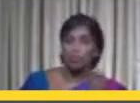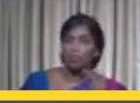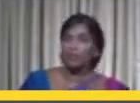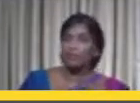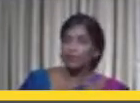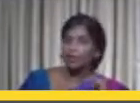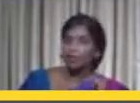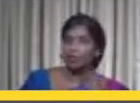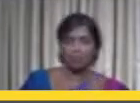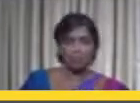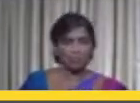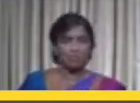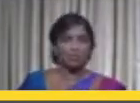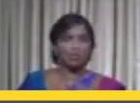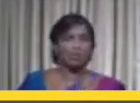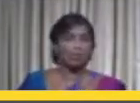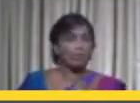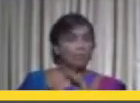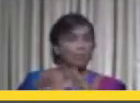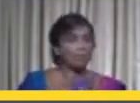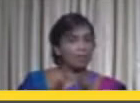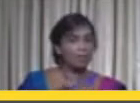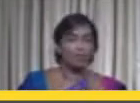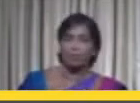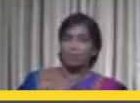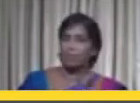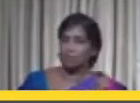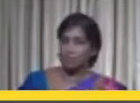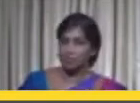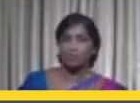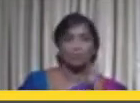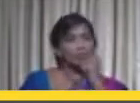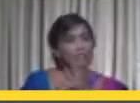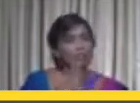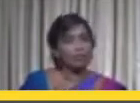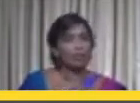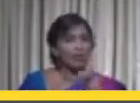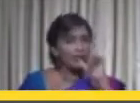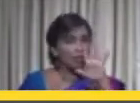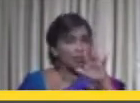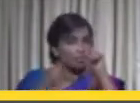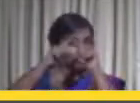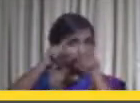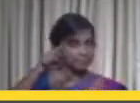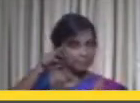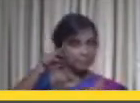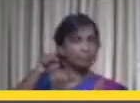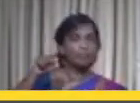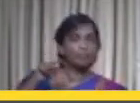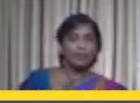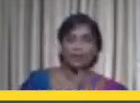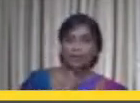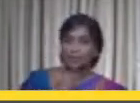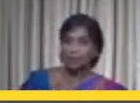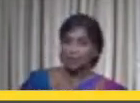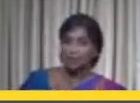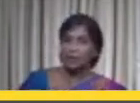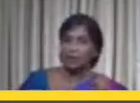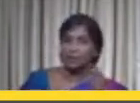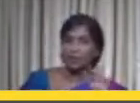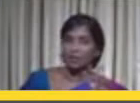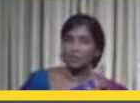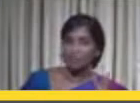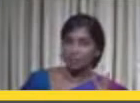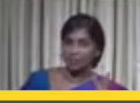नत्ती विधायक पालने करती है व्यवस्था हेत्तपस्वी वगंती नीति हदने का एक सी हतलिस अटे